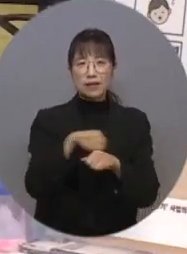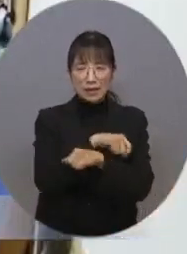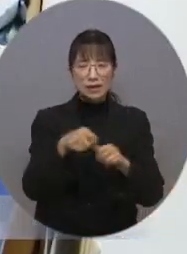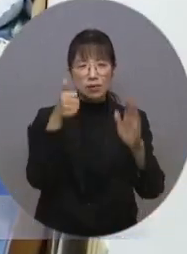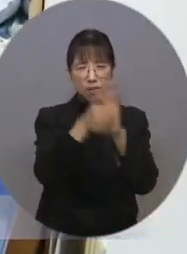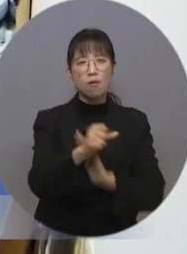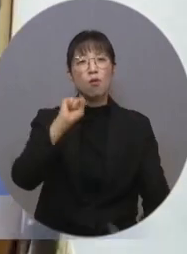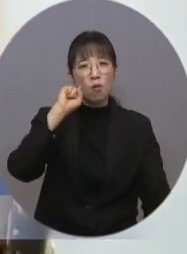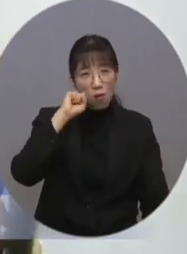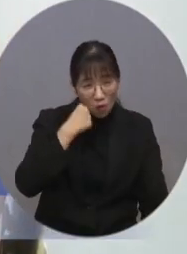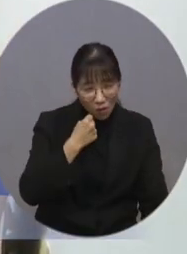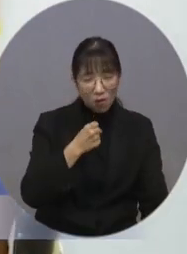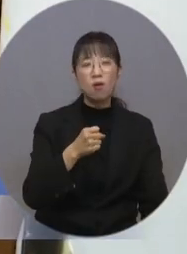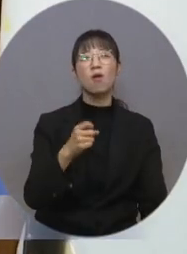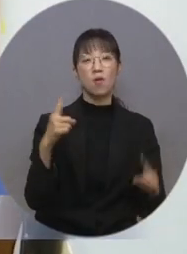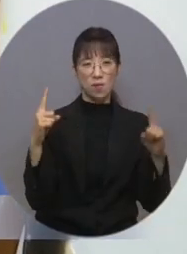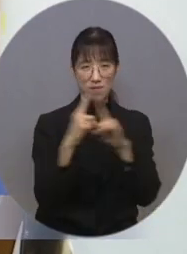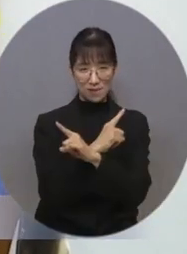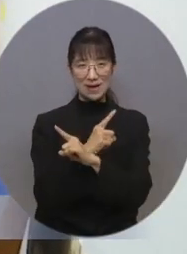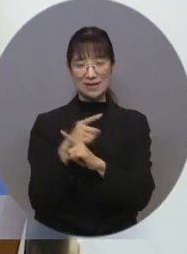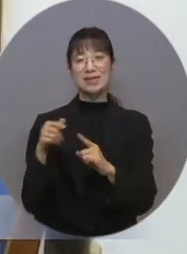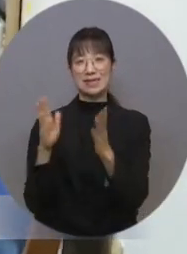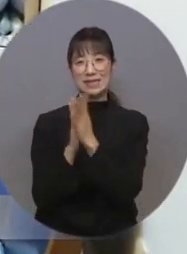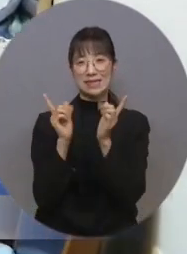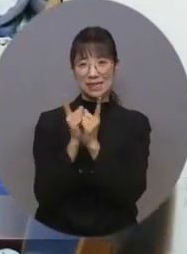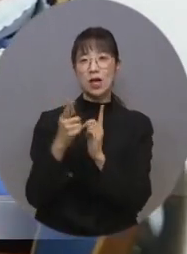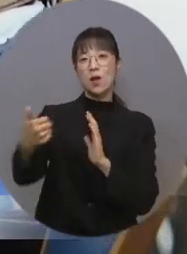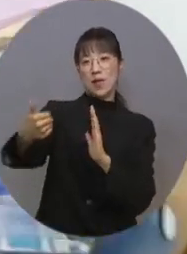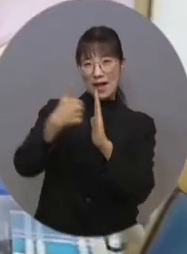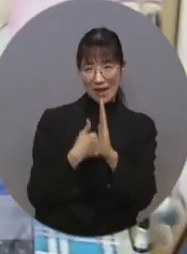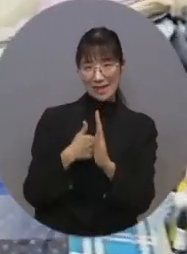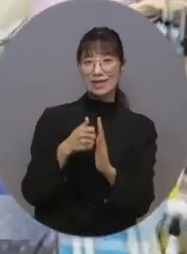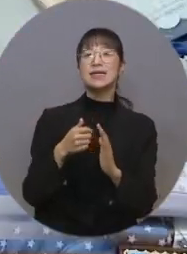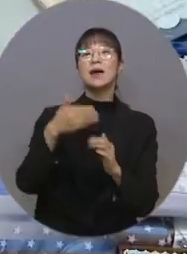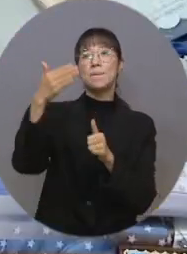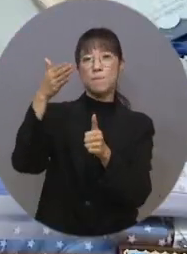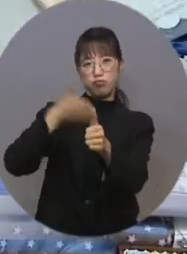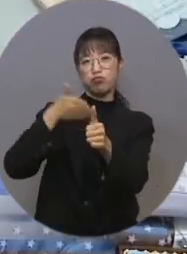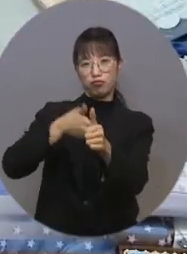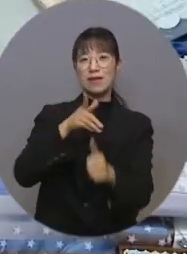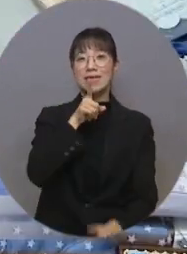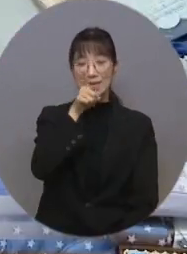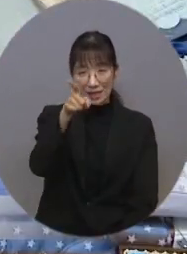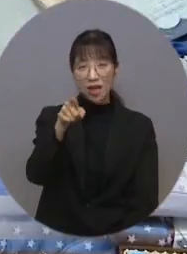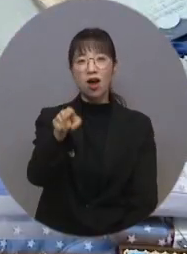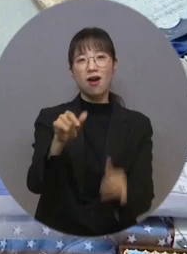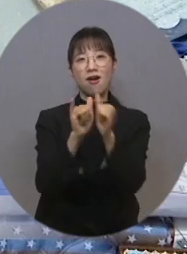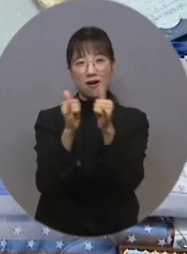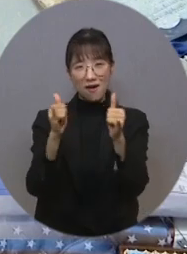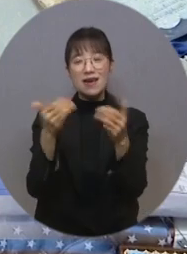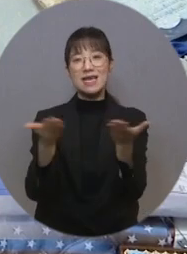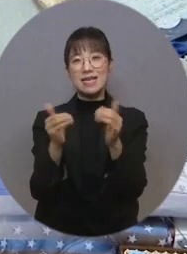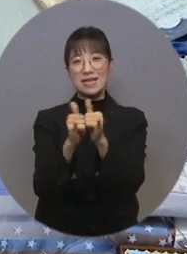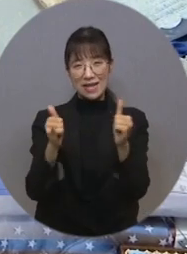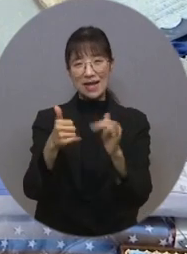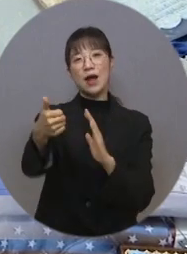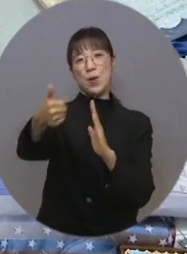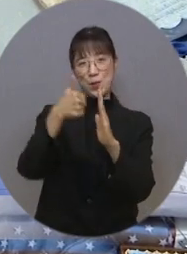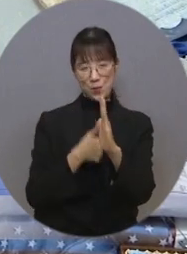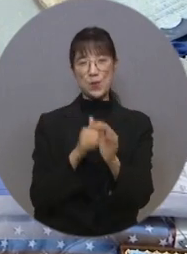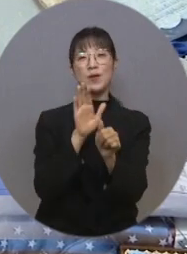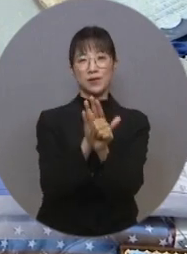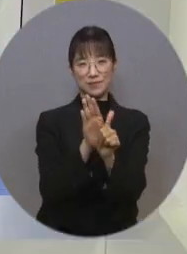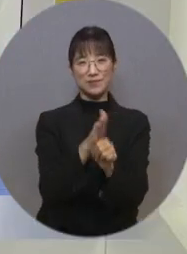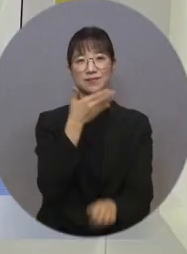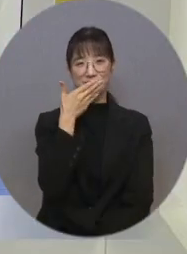경우 국민연금 공단지사의 찾아뵙는 서비스를 요청하면 공단 관계자가 집으로 직접 방문해 신청을